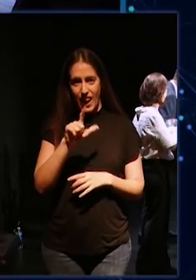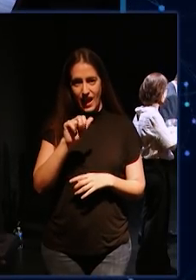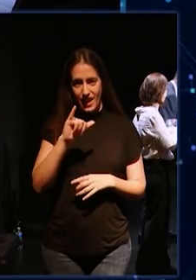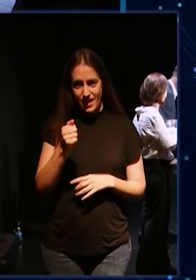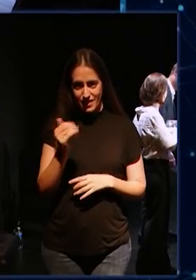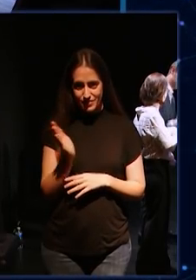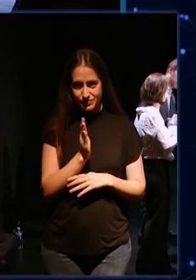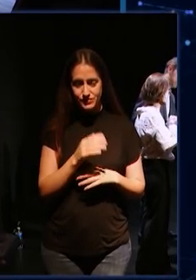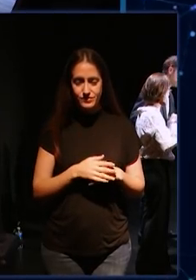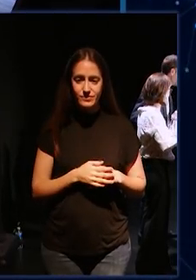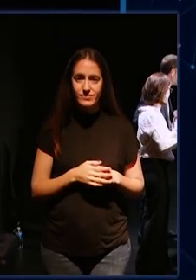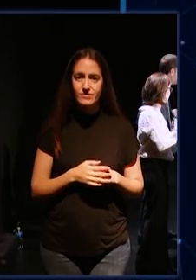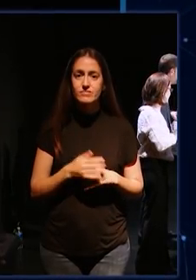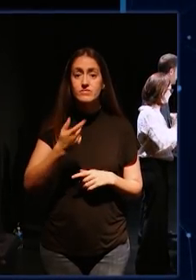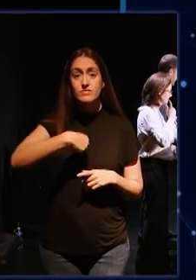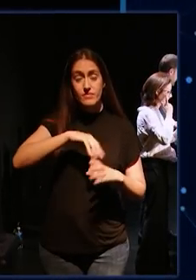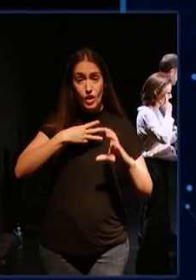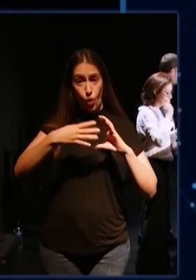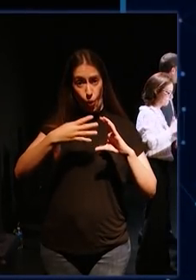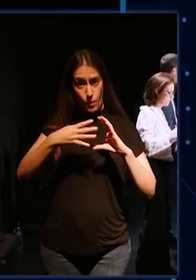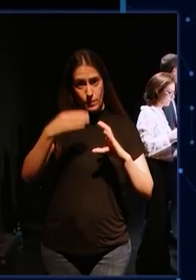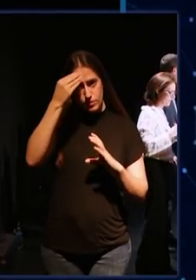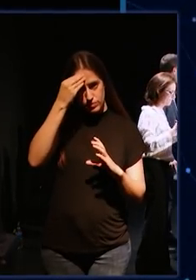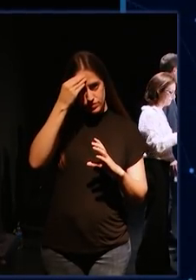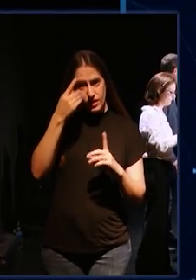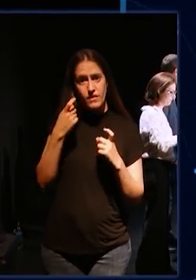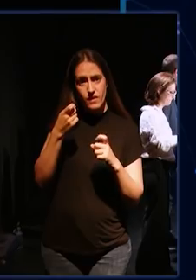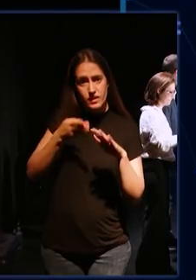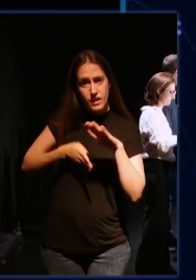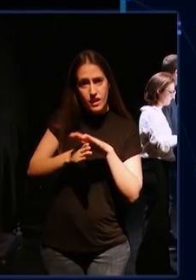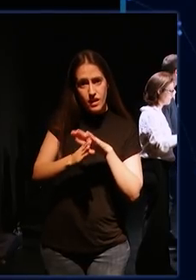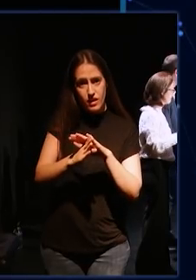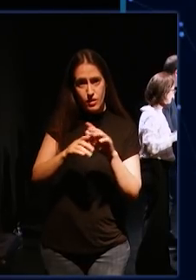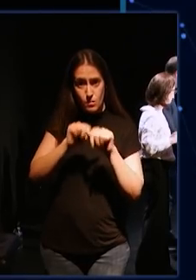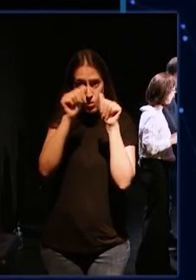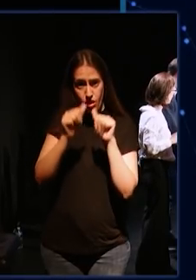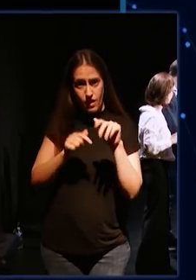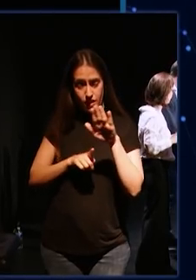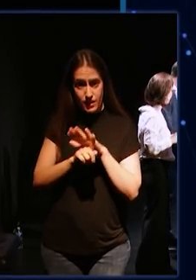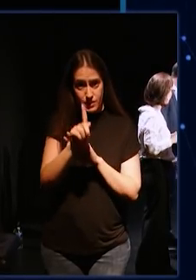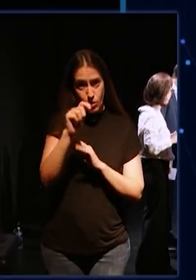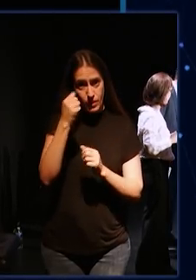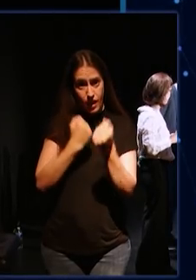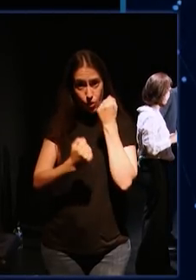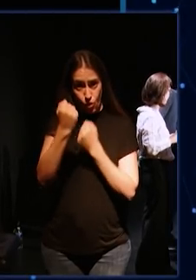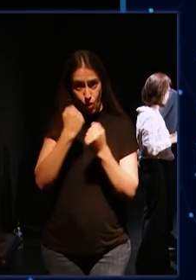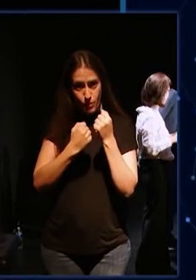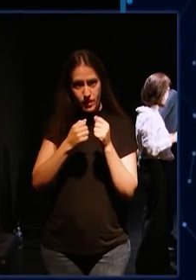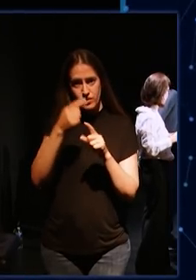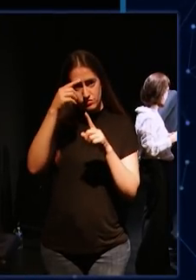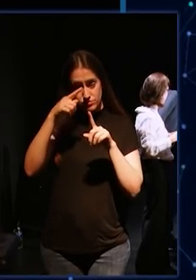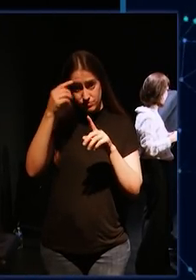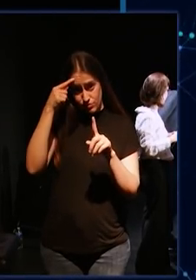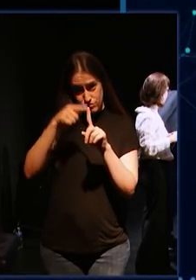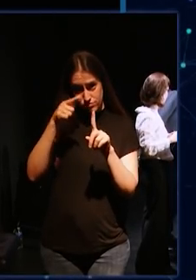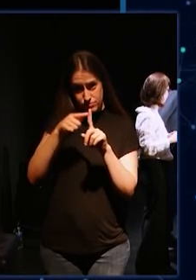Bé, doncs, la CUP creu que necessitem avançar cap a un model de desenvolupament econòmic que estigui basat en el bé comú i no en